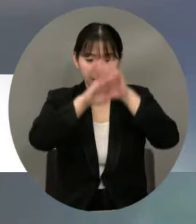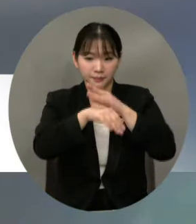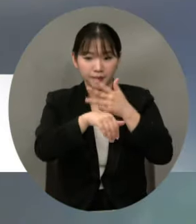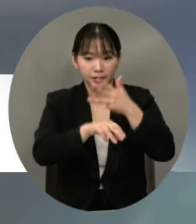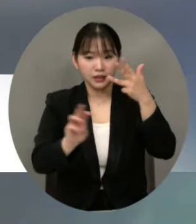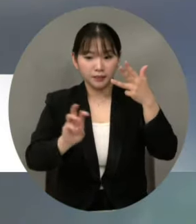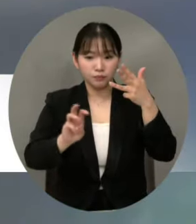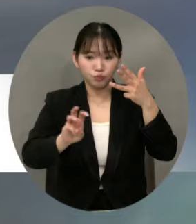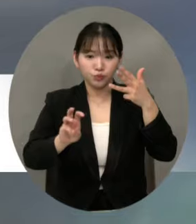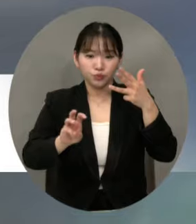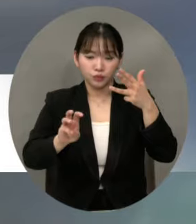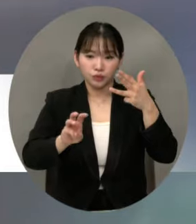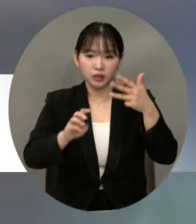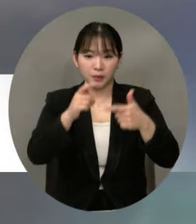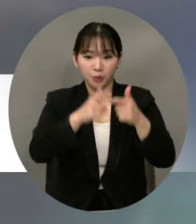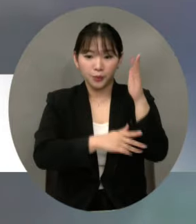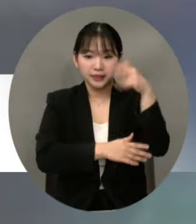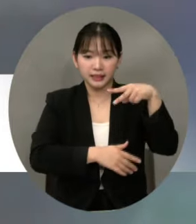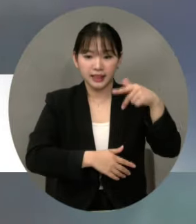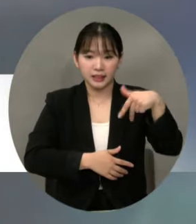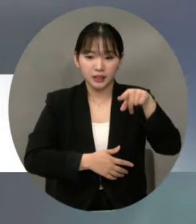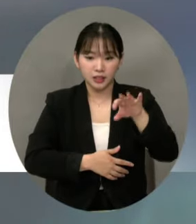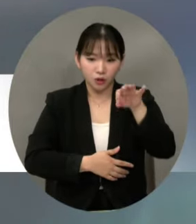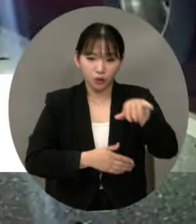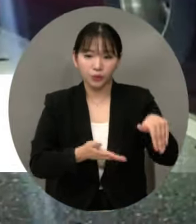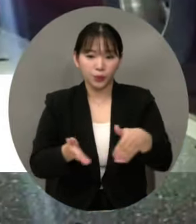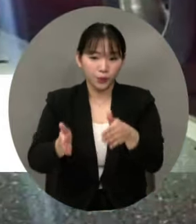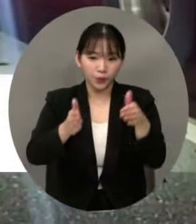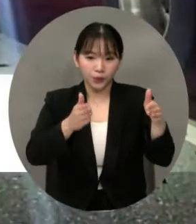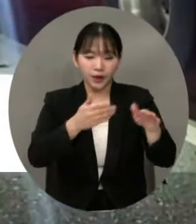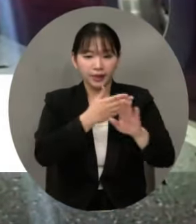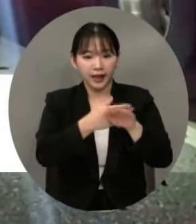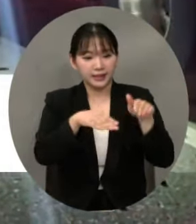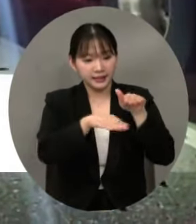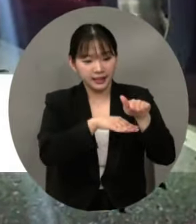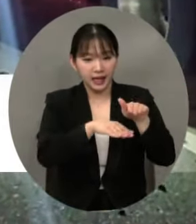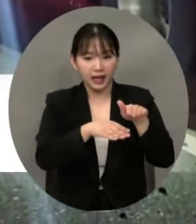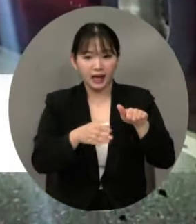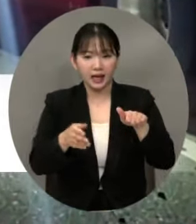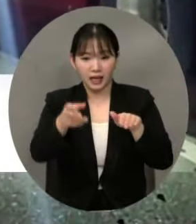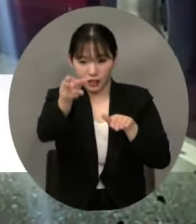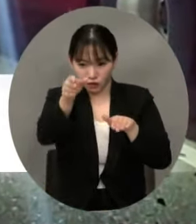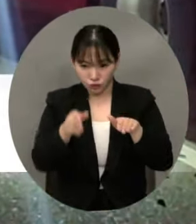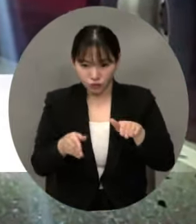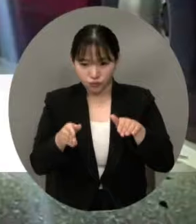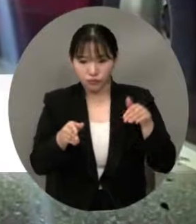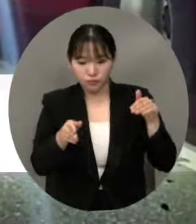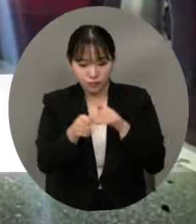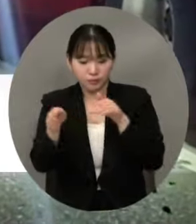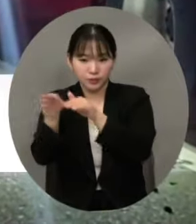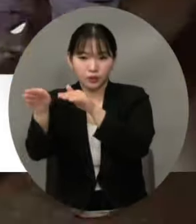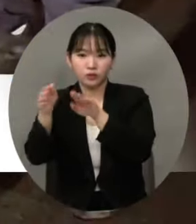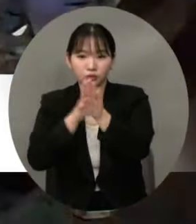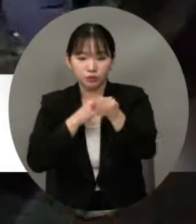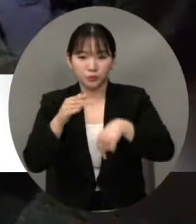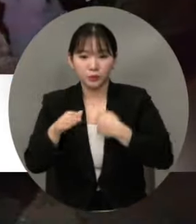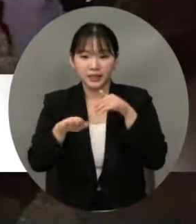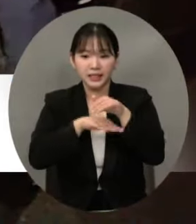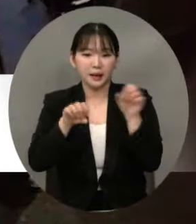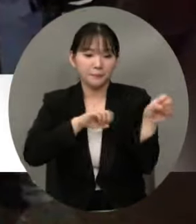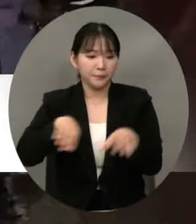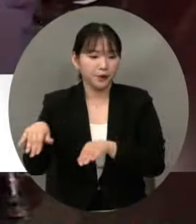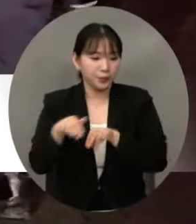8시 30분 쯤 목포시 삼정동 한 도로에서 다른 차량과 가드레일을 이따라 들이받은 뒤에 자신의 차량을 두고